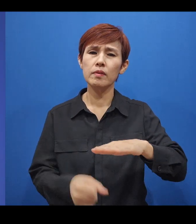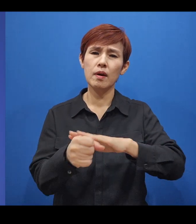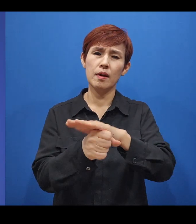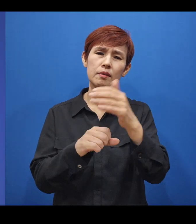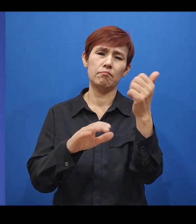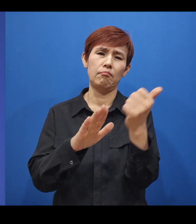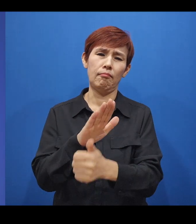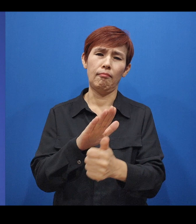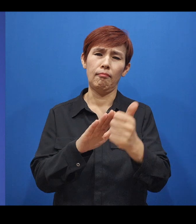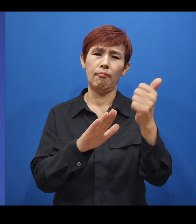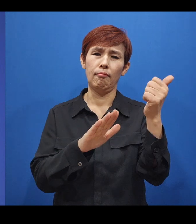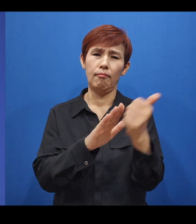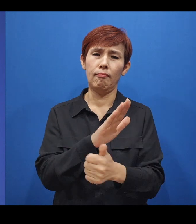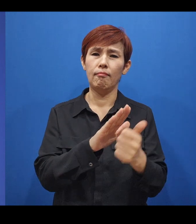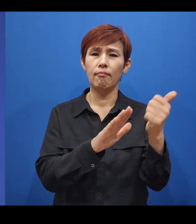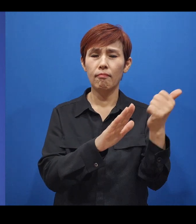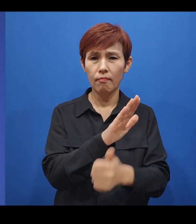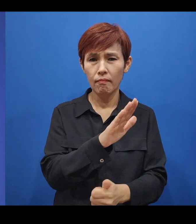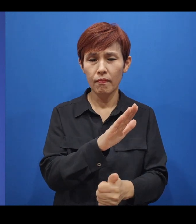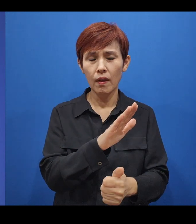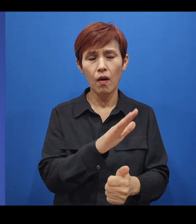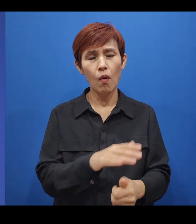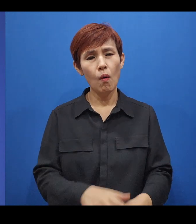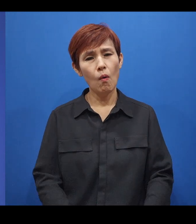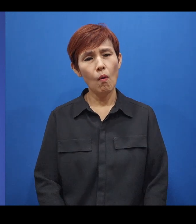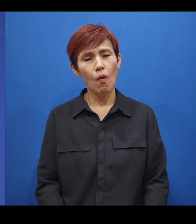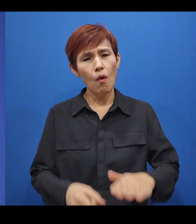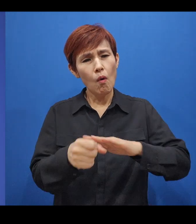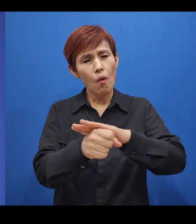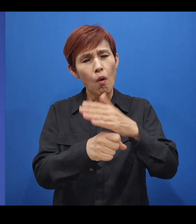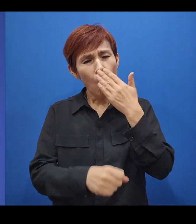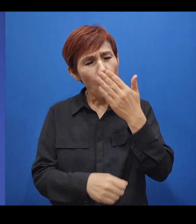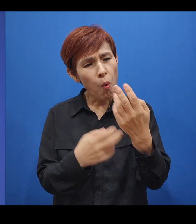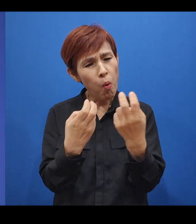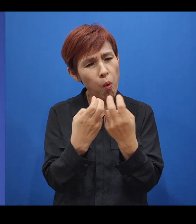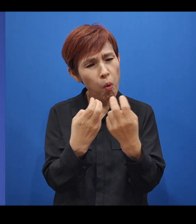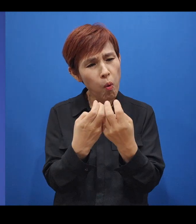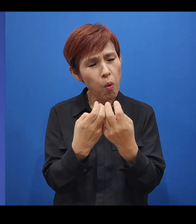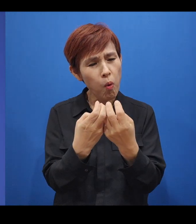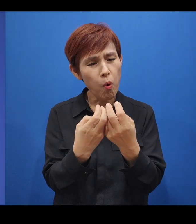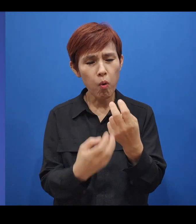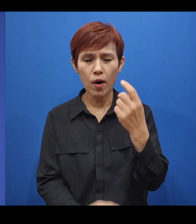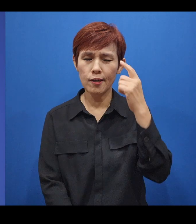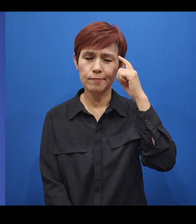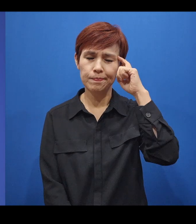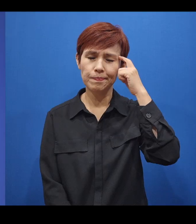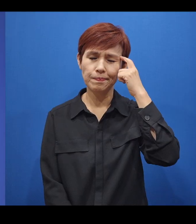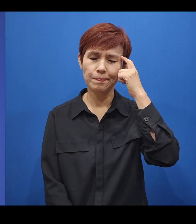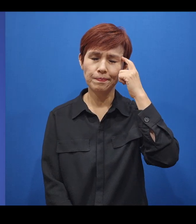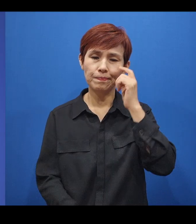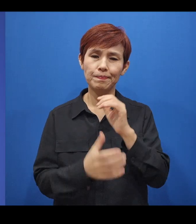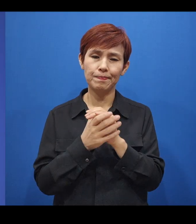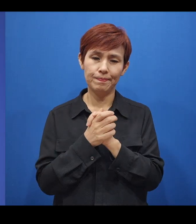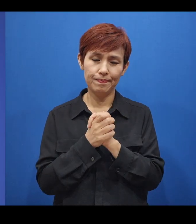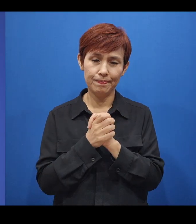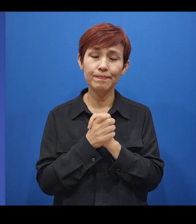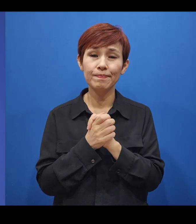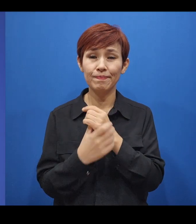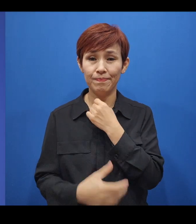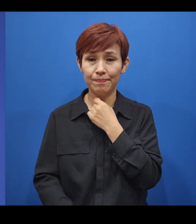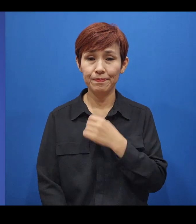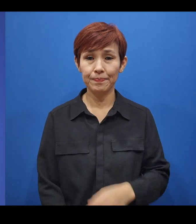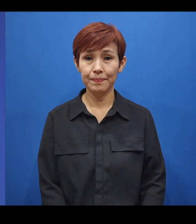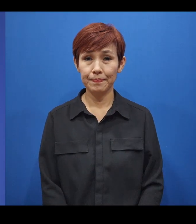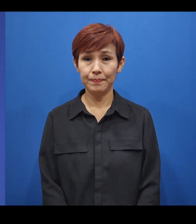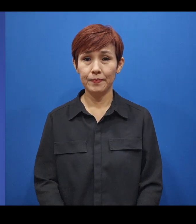마음, 도대체 어떻게 하면 사랑할 수 있는지에 대해서 좀 묵상하고 기도하고 싶습니다. 첫